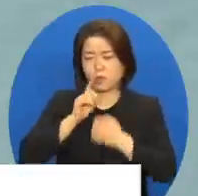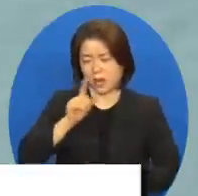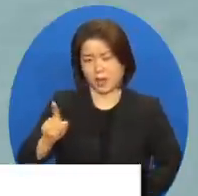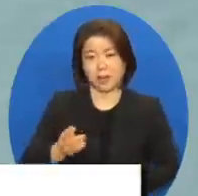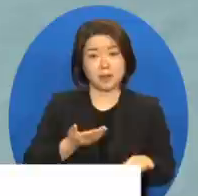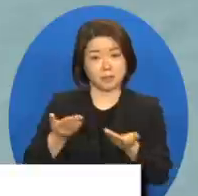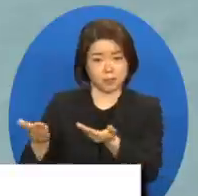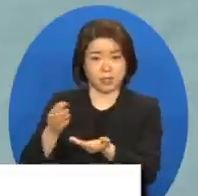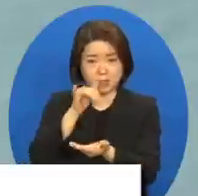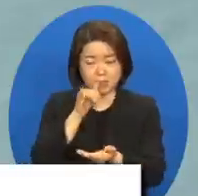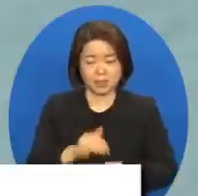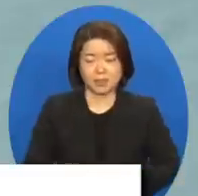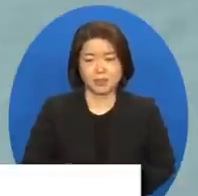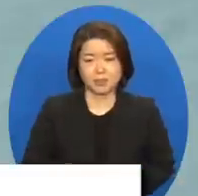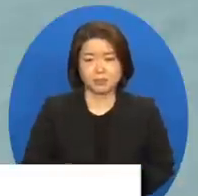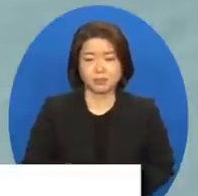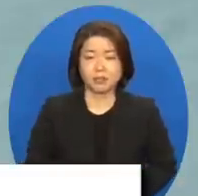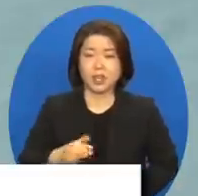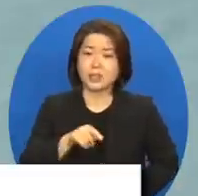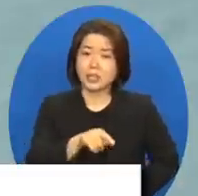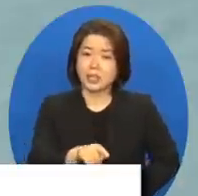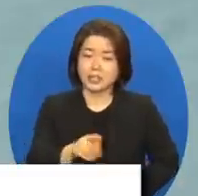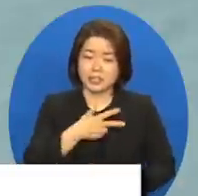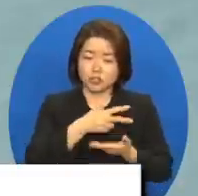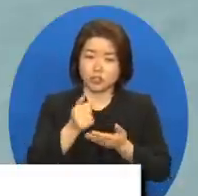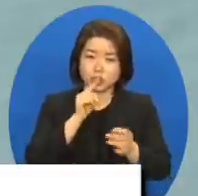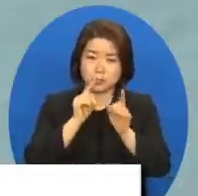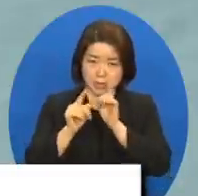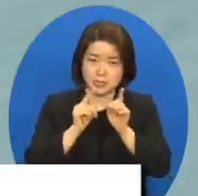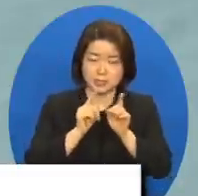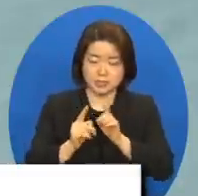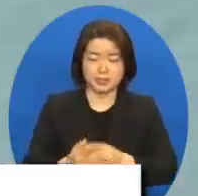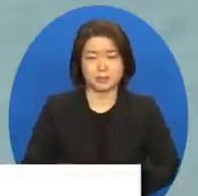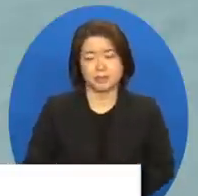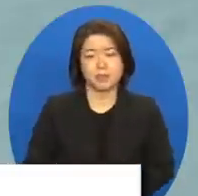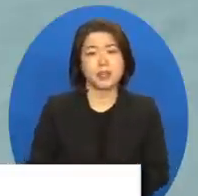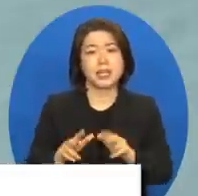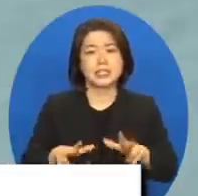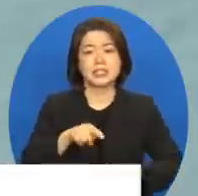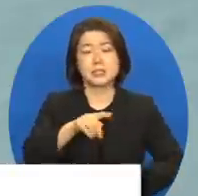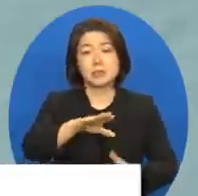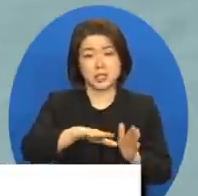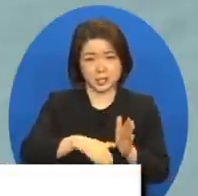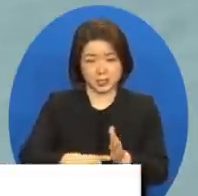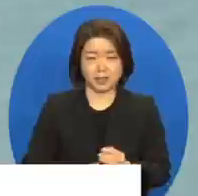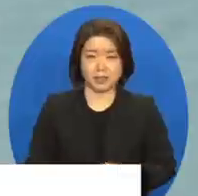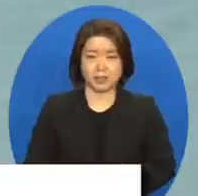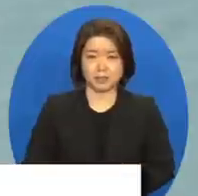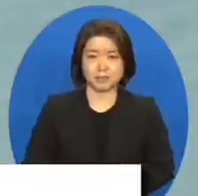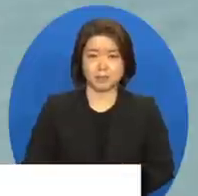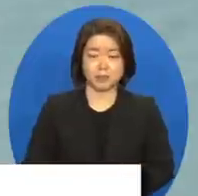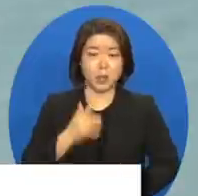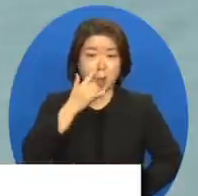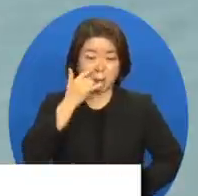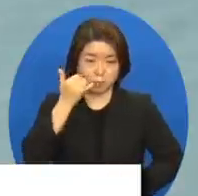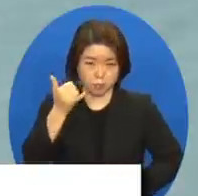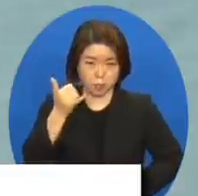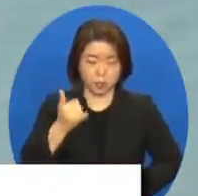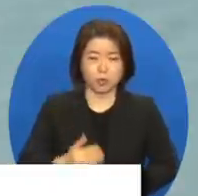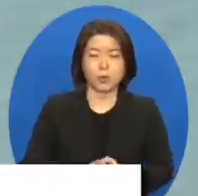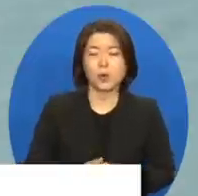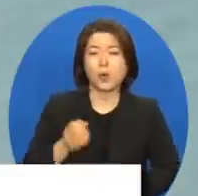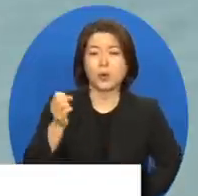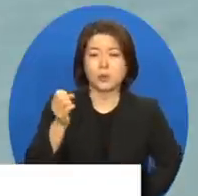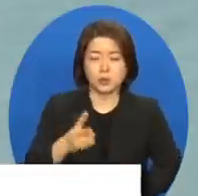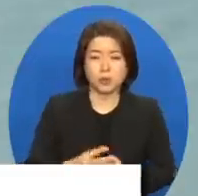겁니다. 그런데 이 주님의 말씀은 지금 이 시대에 부모들과